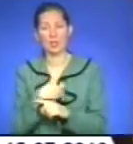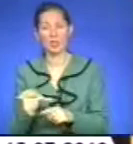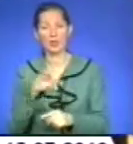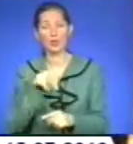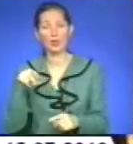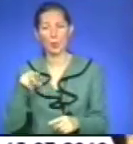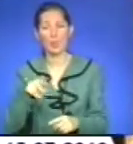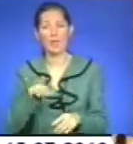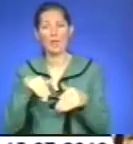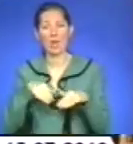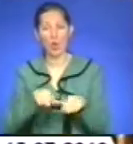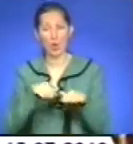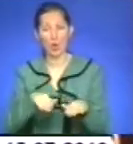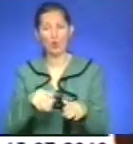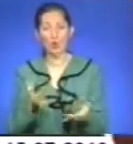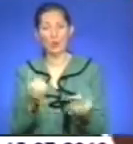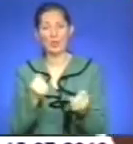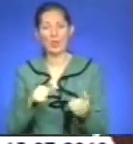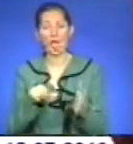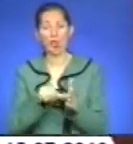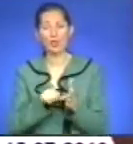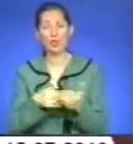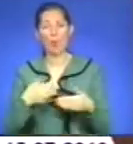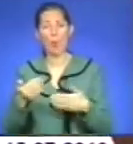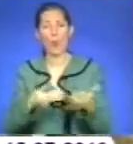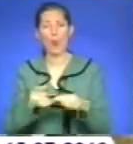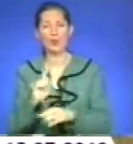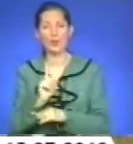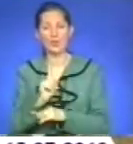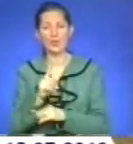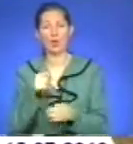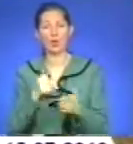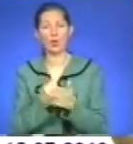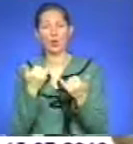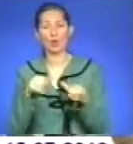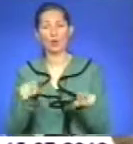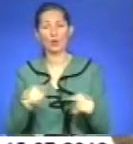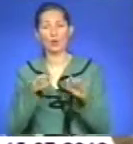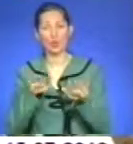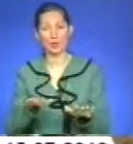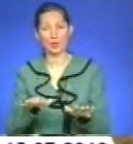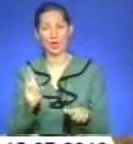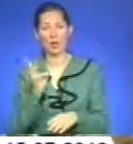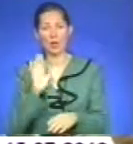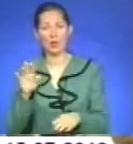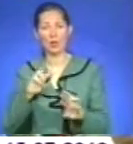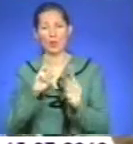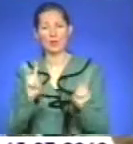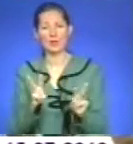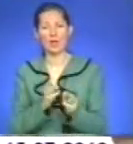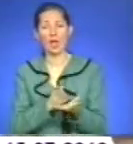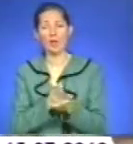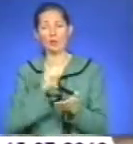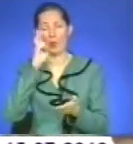взяли участь у поході зі свічками до чудотворного місця. У неділю відбулася свята літургія, а потім представники